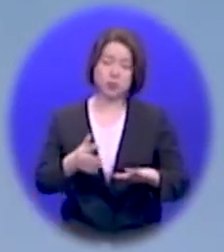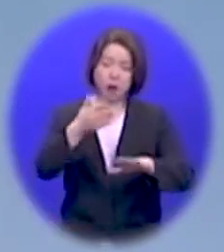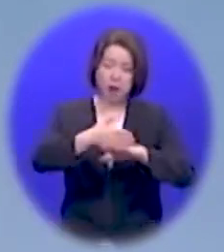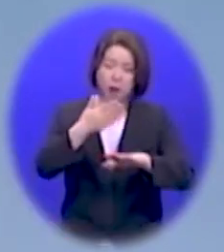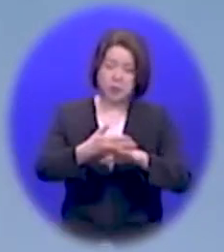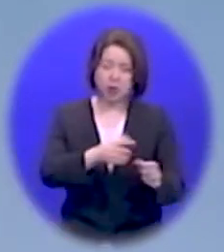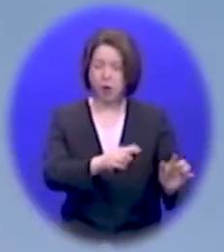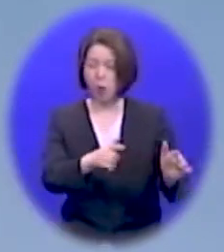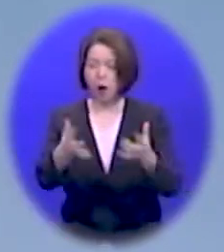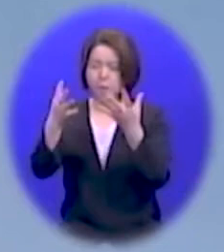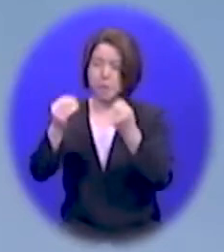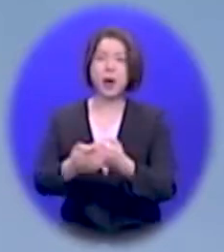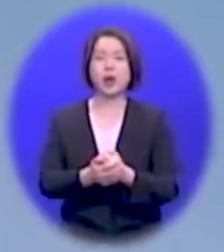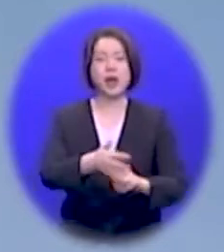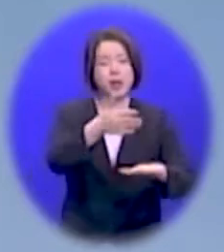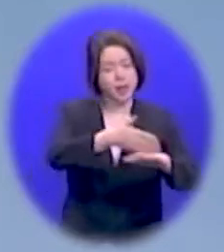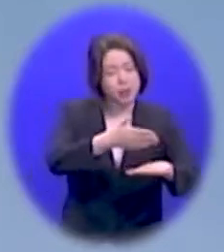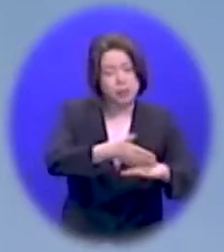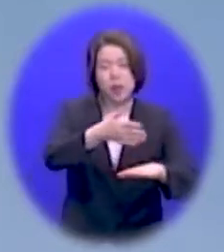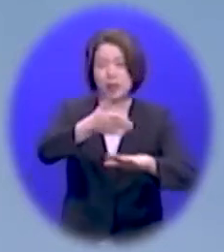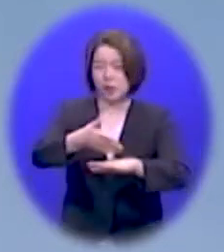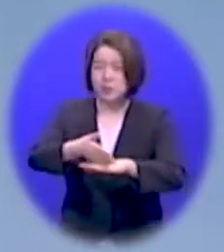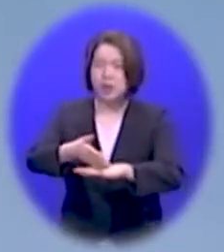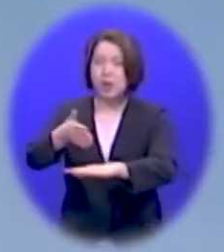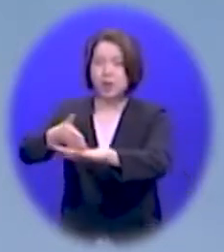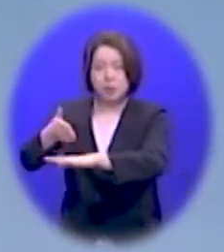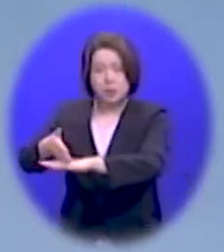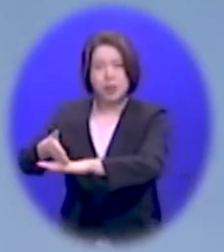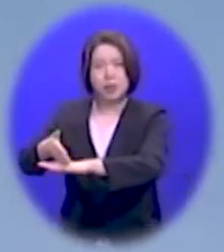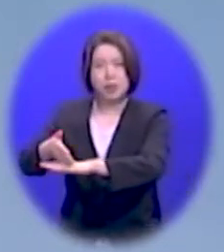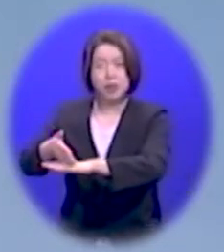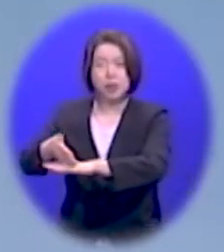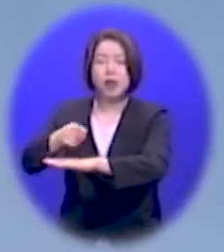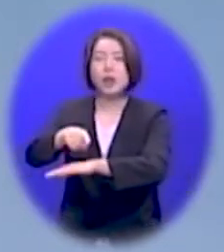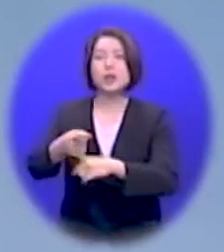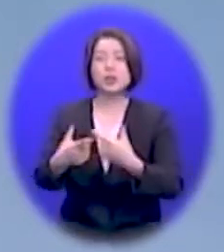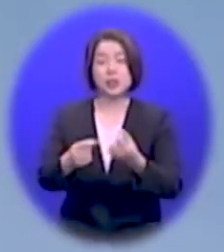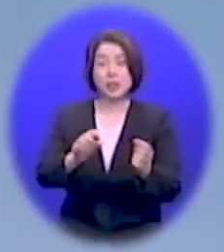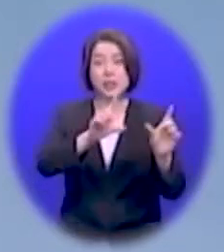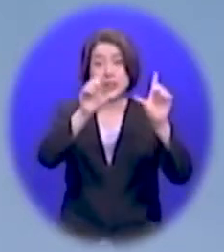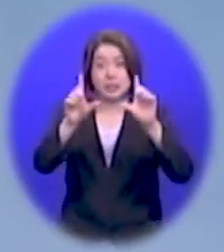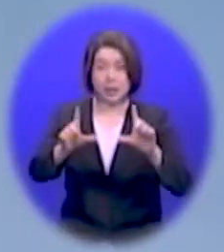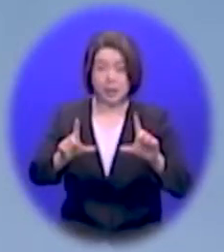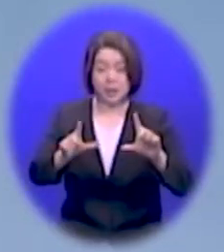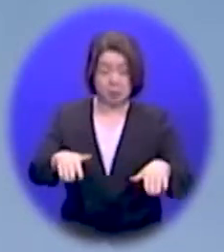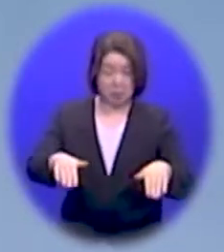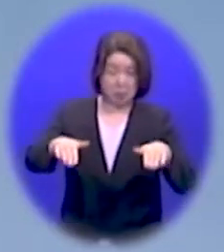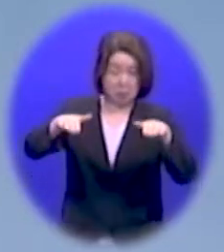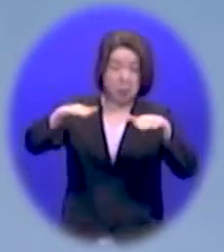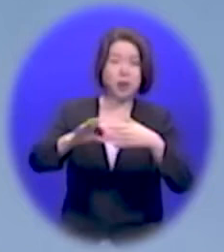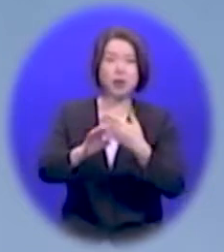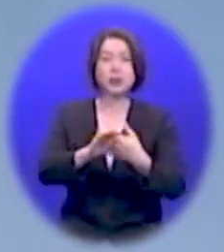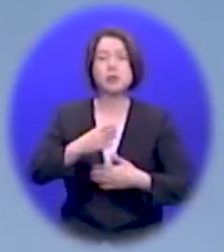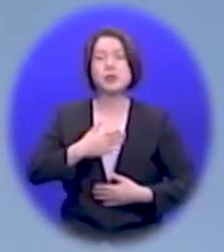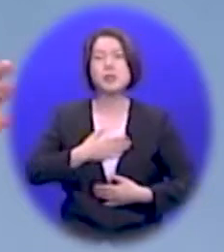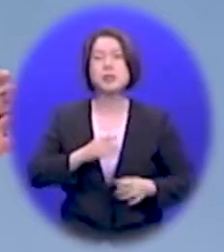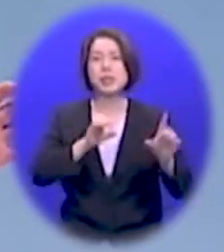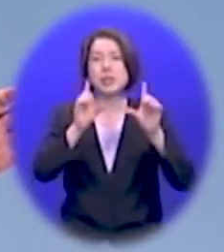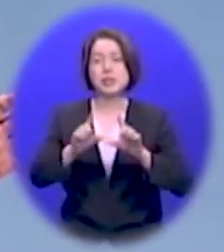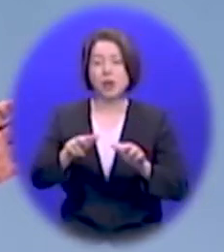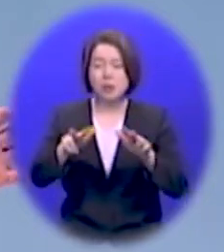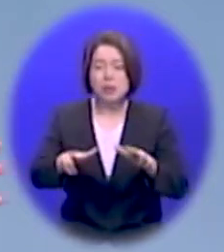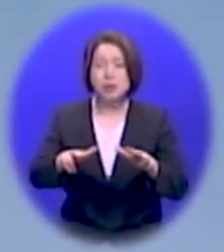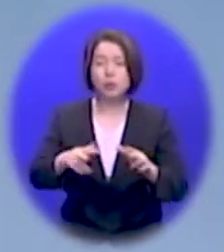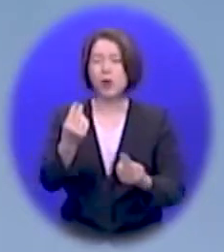많어 감사합니다 감사합니다 감사합니다 아마 그렇게 살았다면 제 삶은 지금 과 비교가